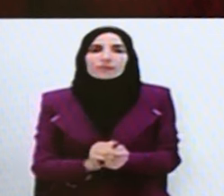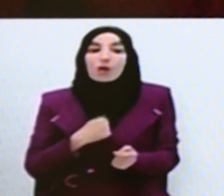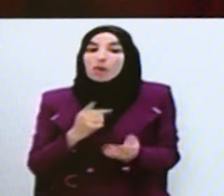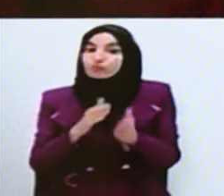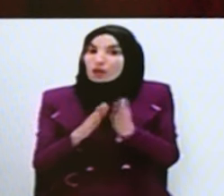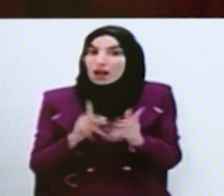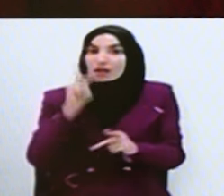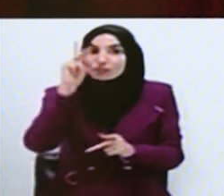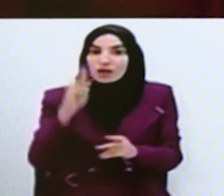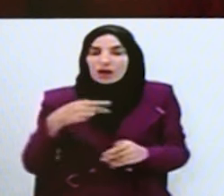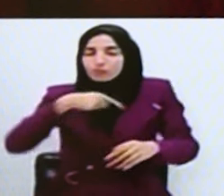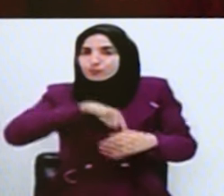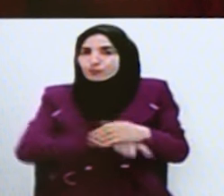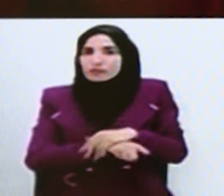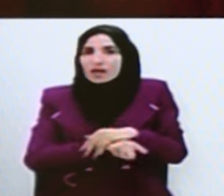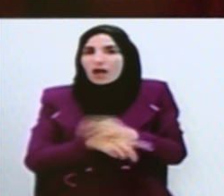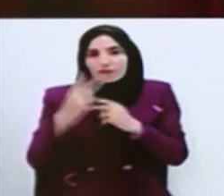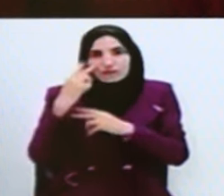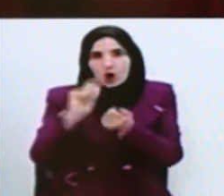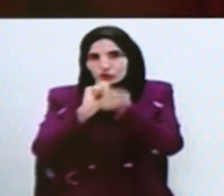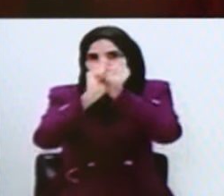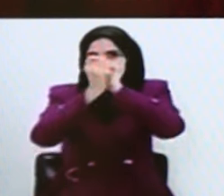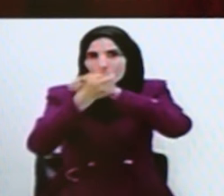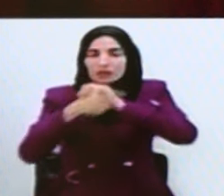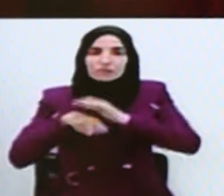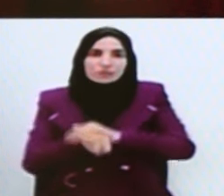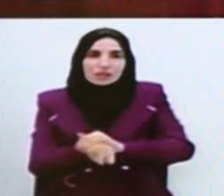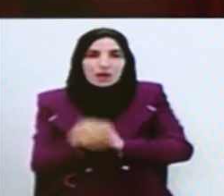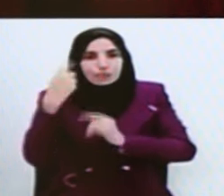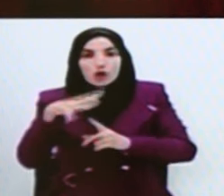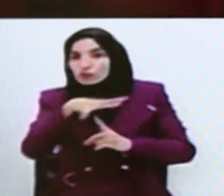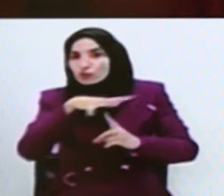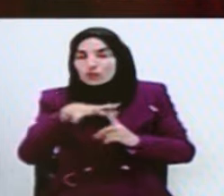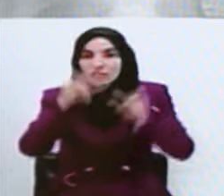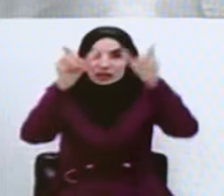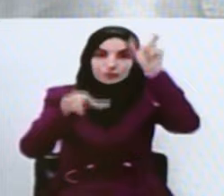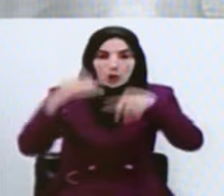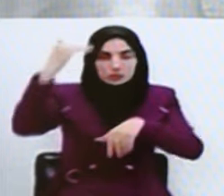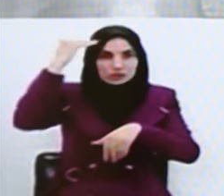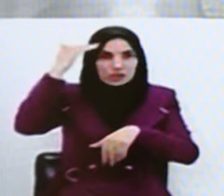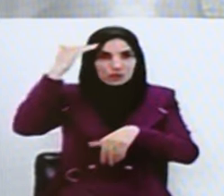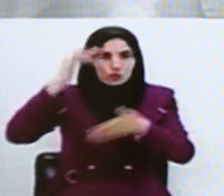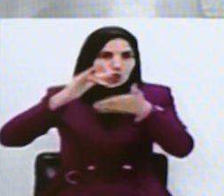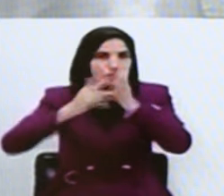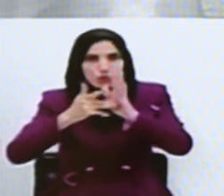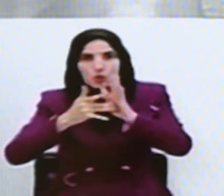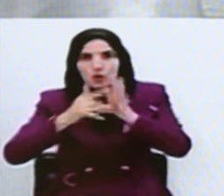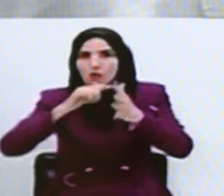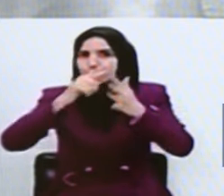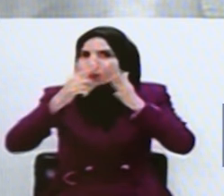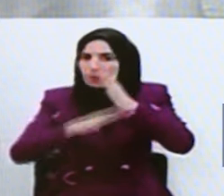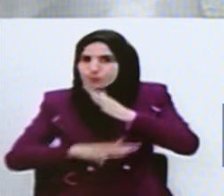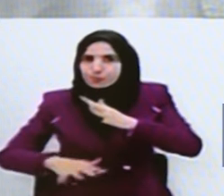نابع من صميم ما نشهده من تحولات عميقه في المجتمع الجزائري بكل مكوناته